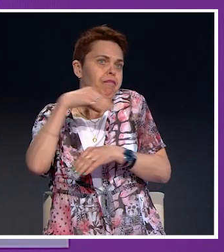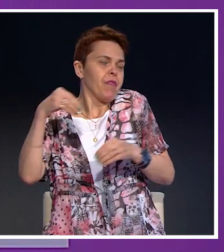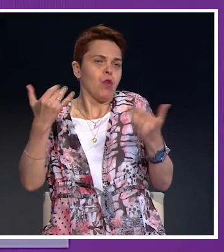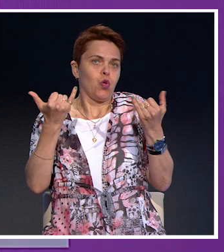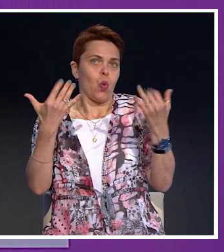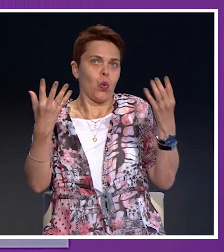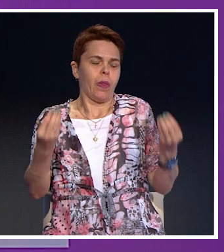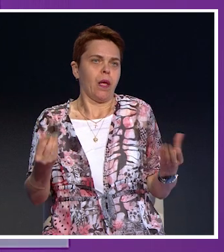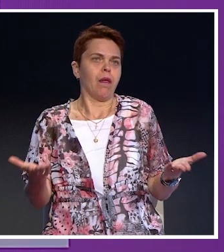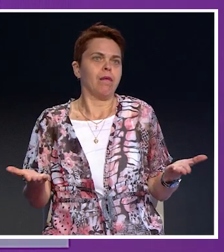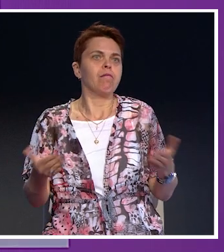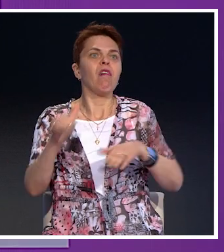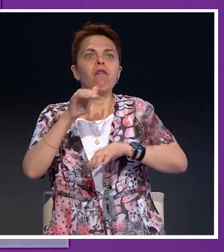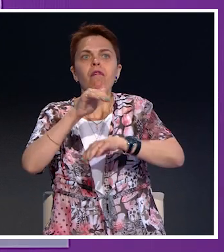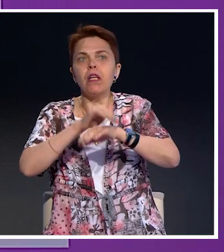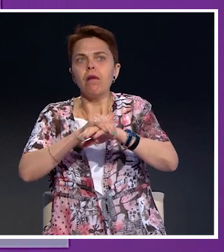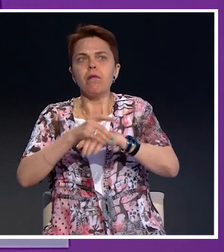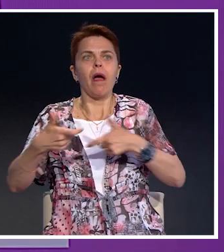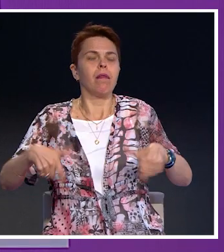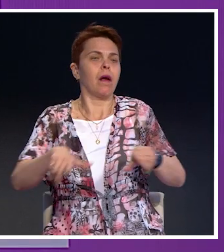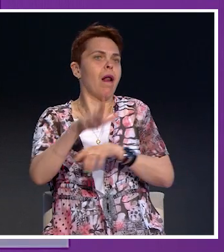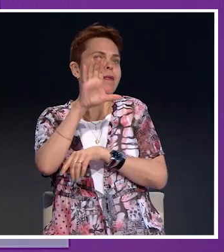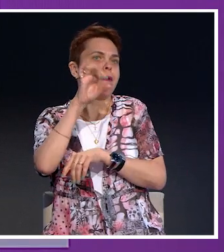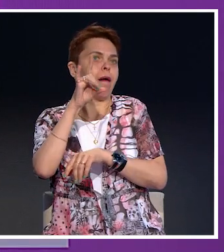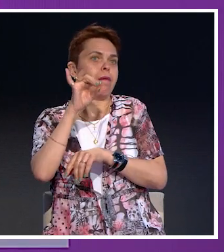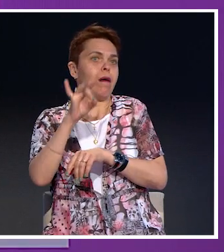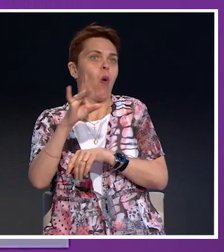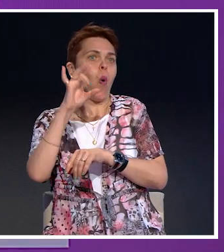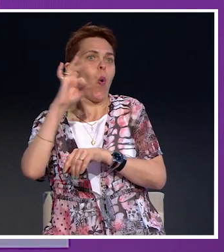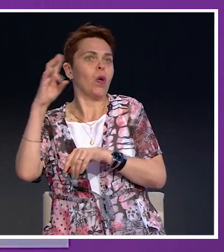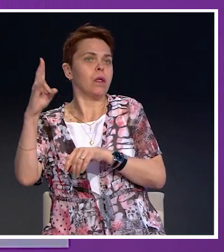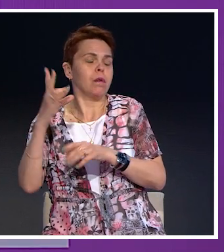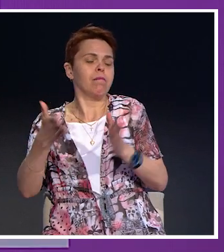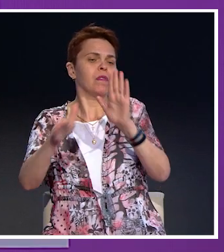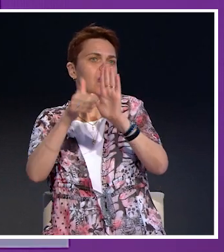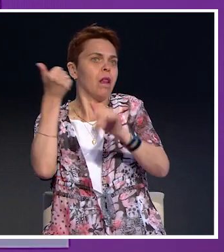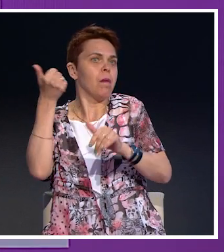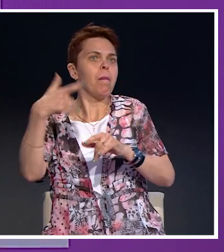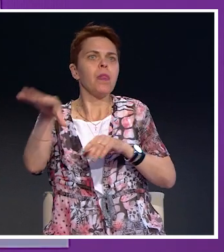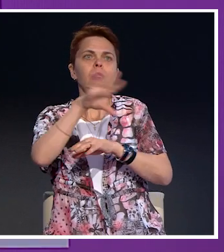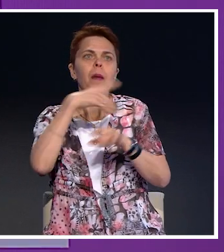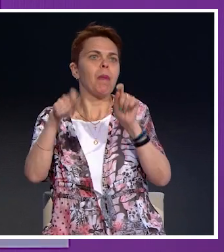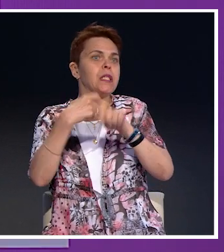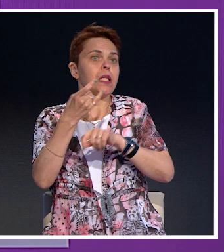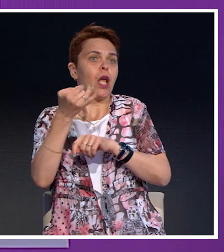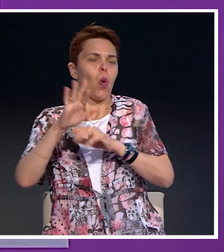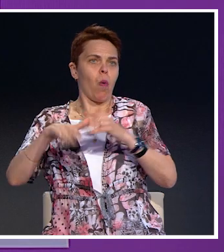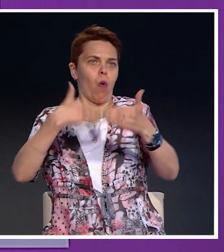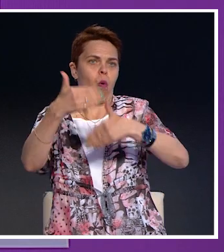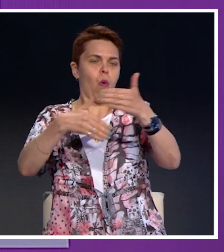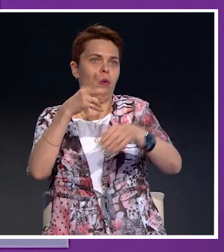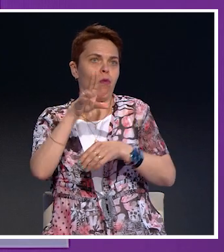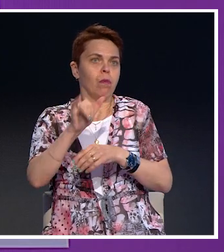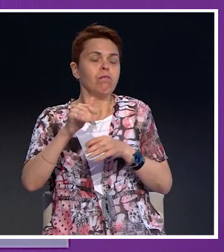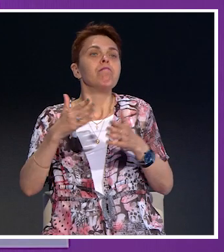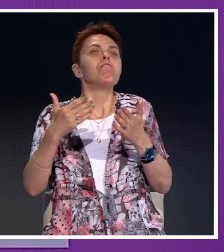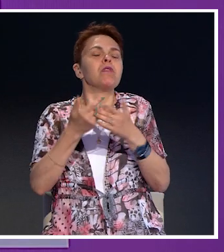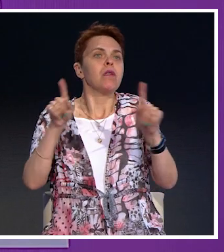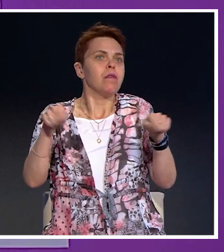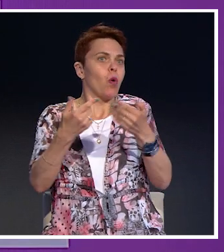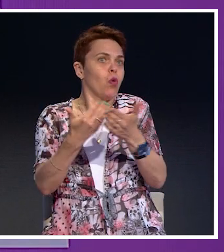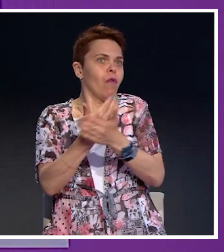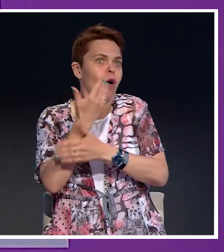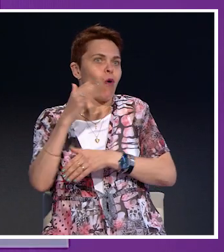викликами сьогодення. Фактично, генеральний секретар ООН закликав до безпрецедентного кроку – створення